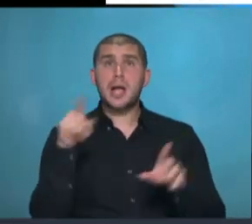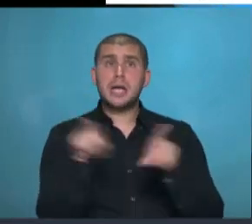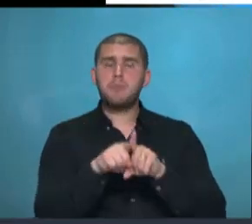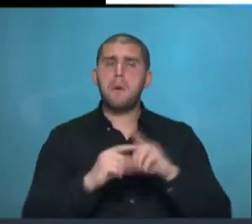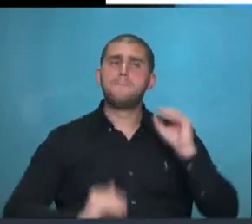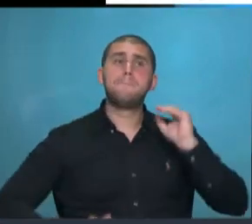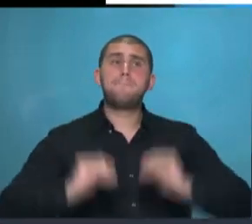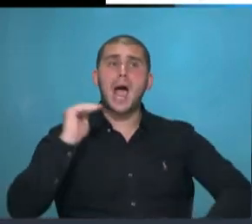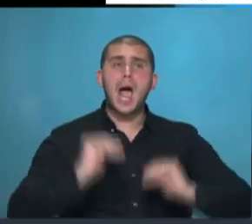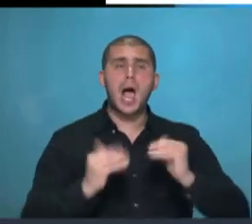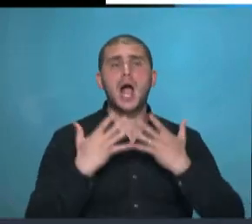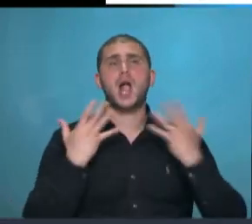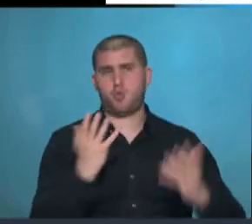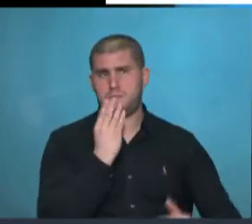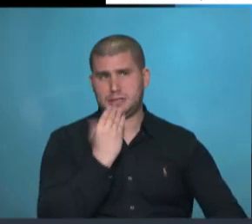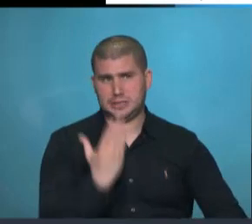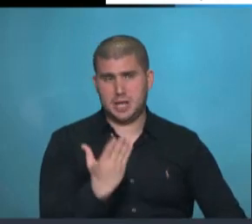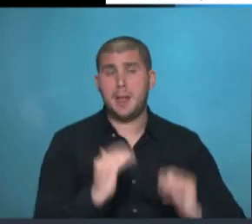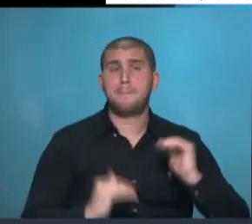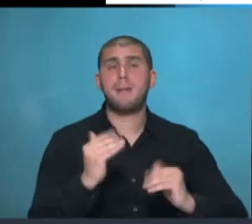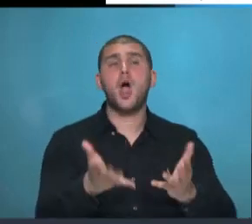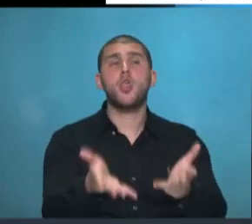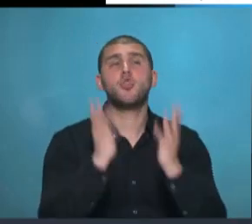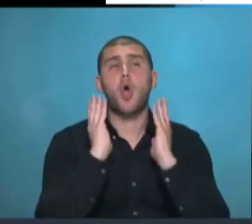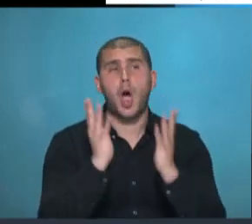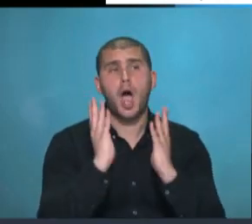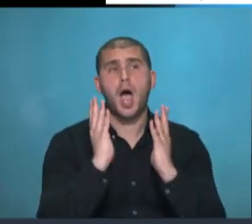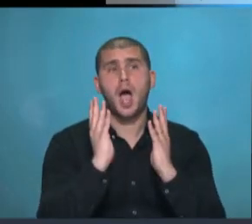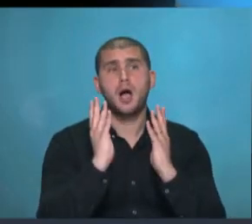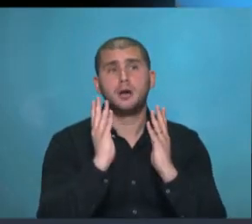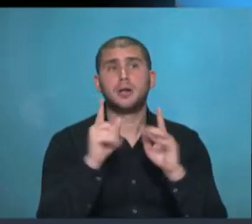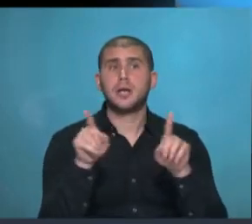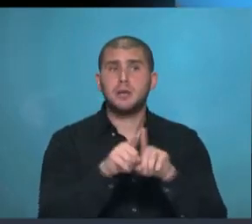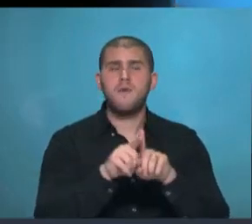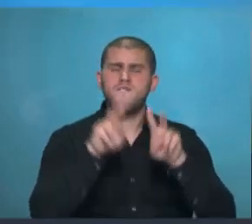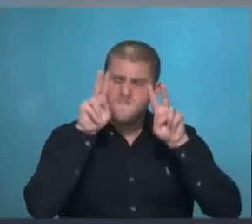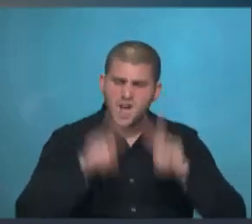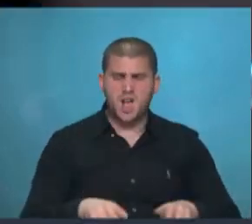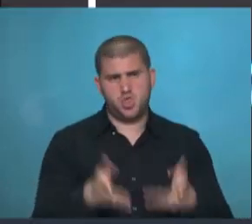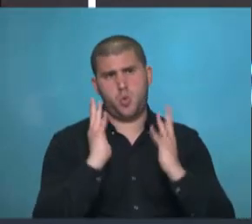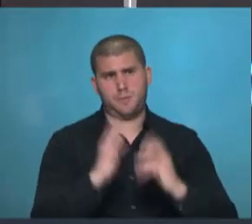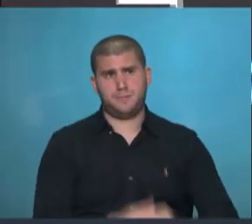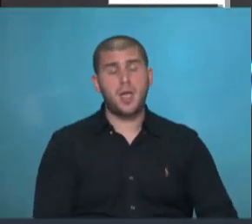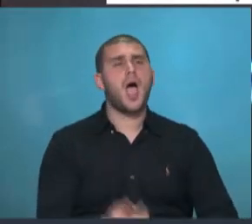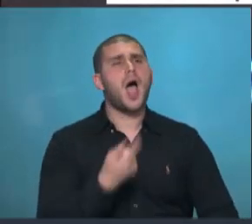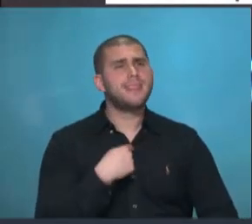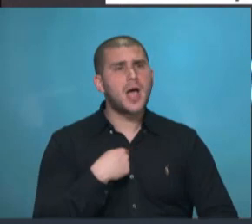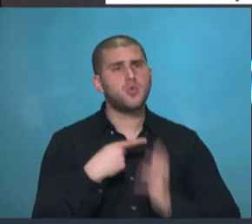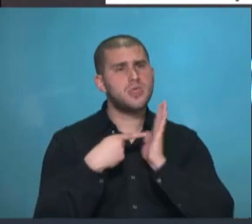כזה בישראל, פער נורא, על גבול הקטסטרופה. אנחנו